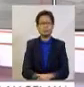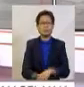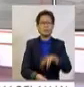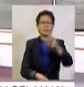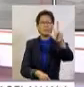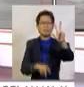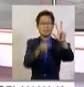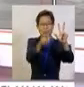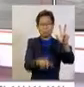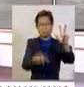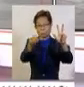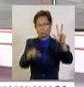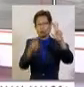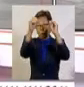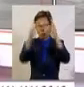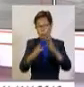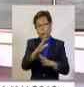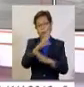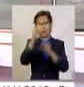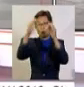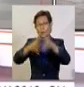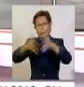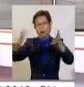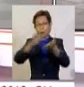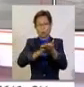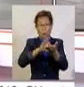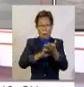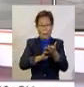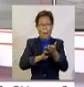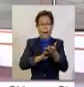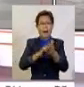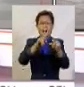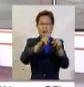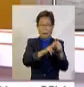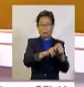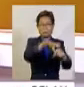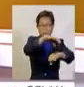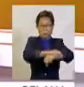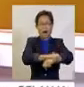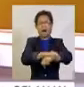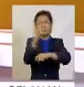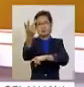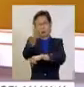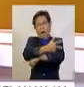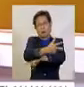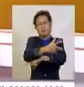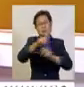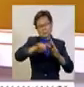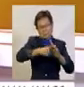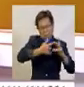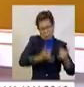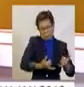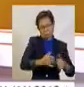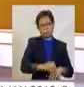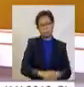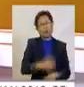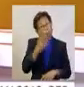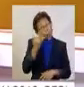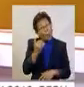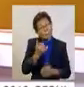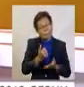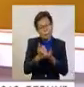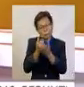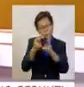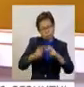Tiga orang guru termasuk guru besar sebuah sekolah di Pandamaran, Klang, Selangor ditahan reman 3 hari mulai hari ini. Ia bagi